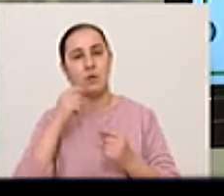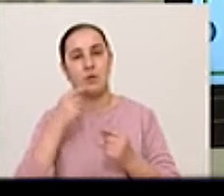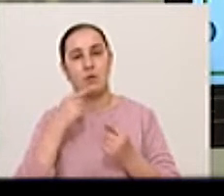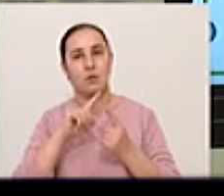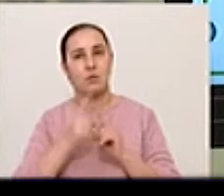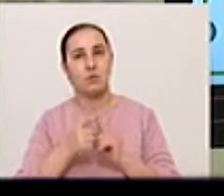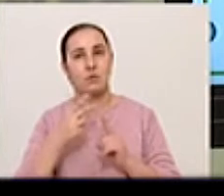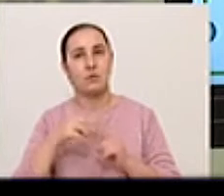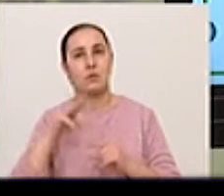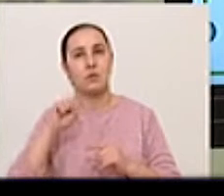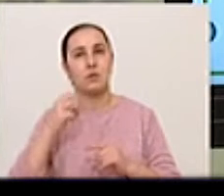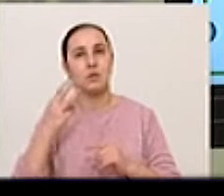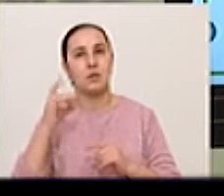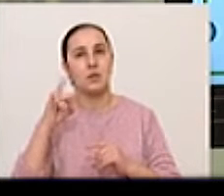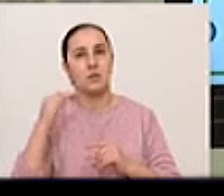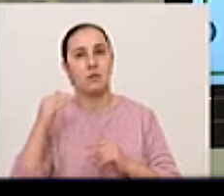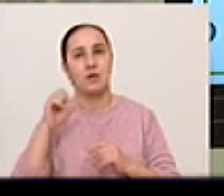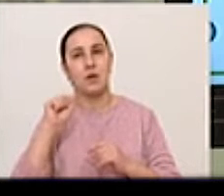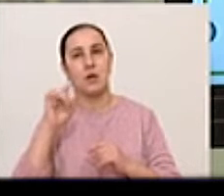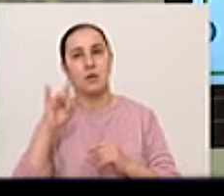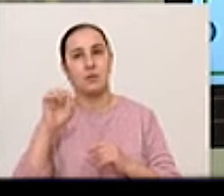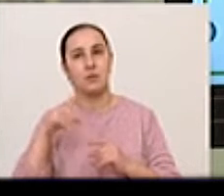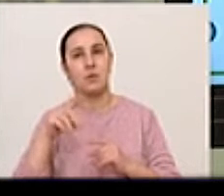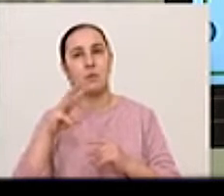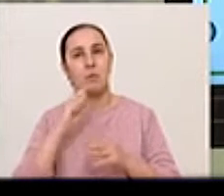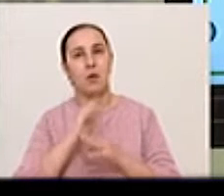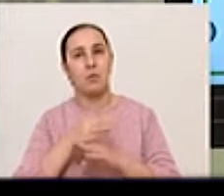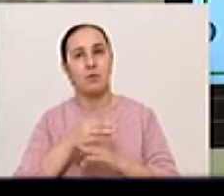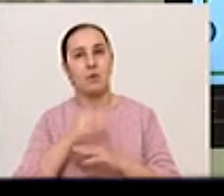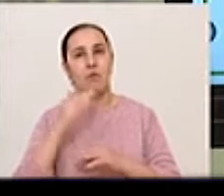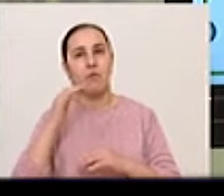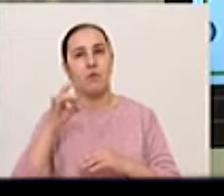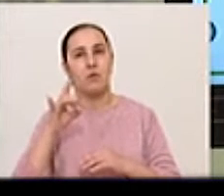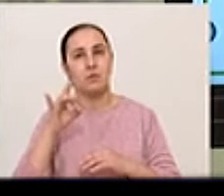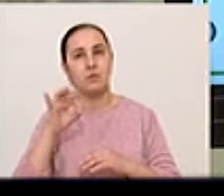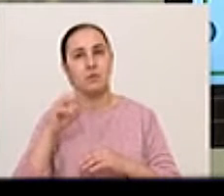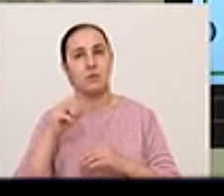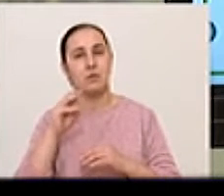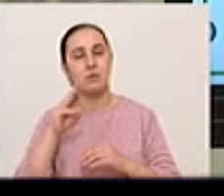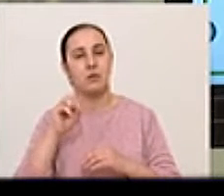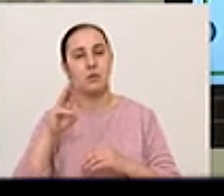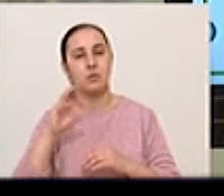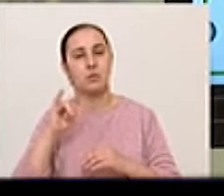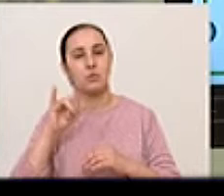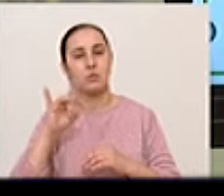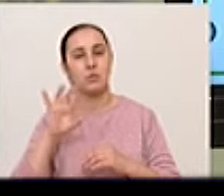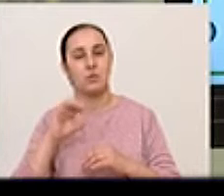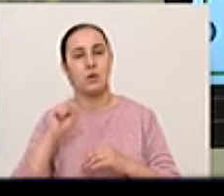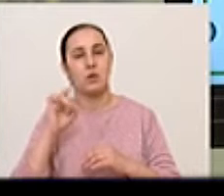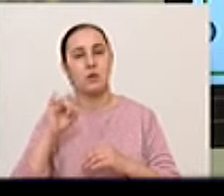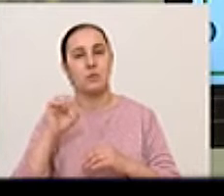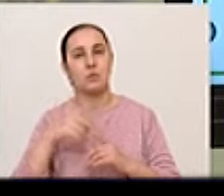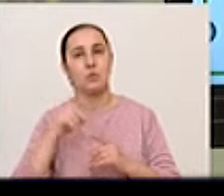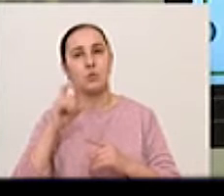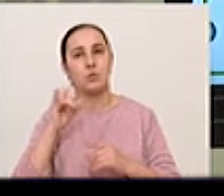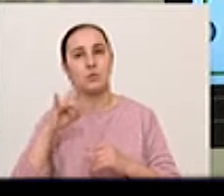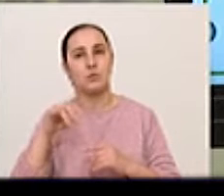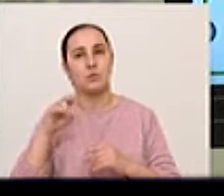o'zlashgan. Tashrif arabcha, mehmon forscha, taassurot arabcha, xursand